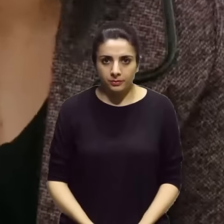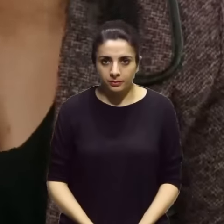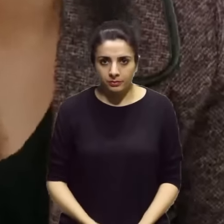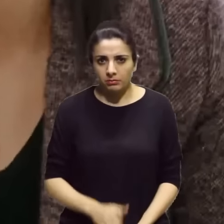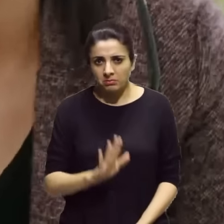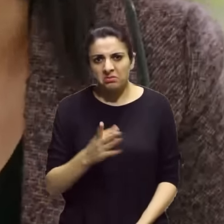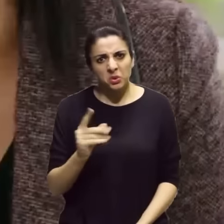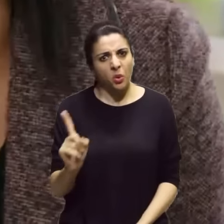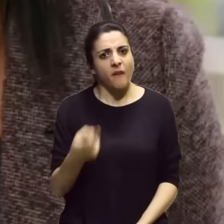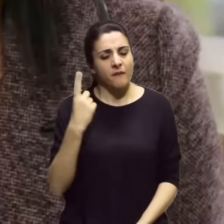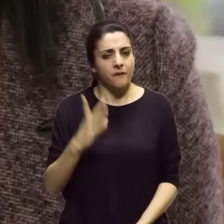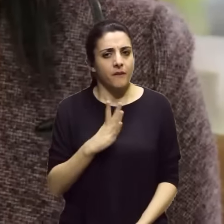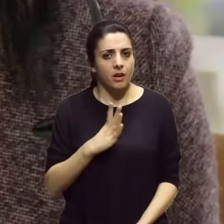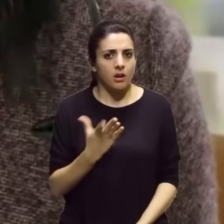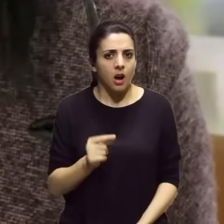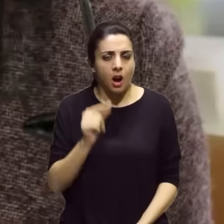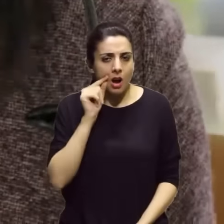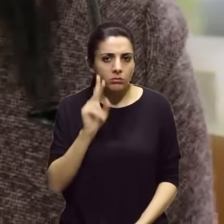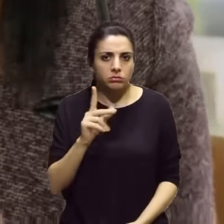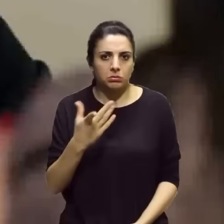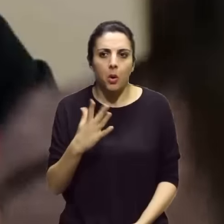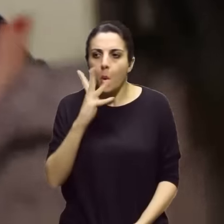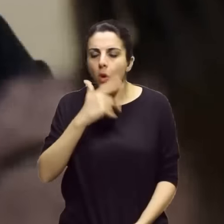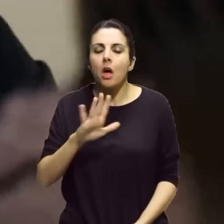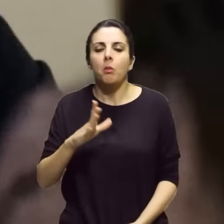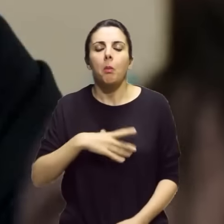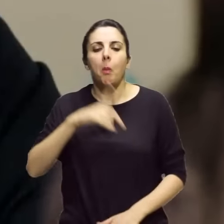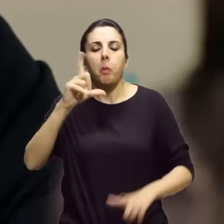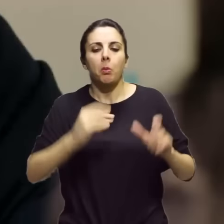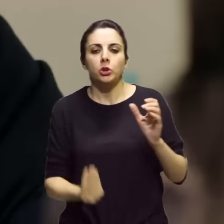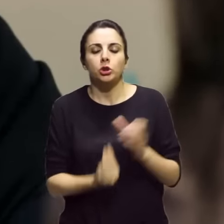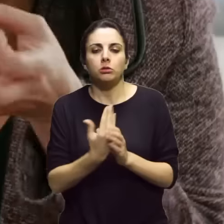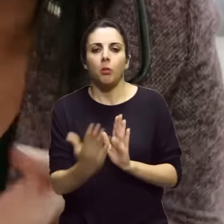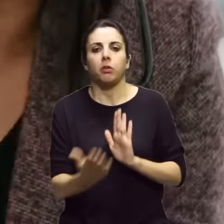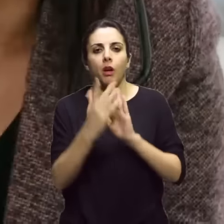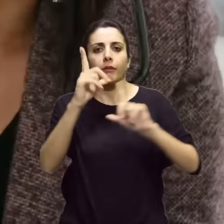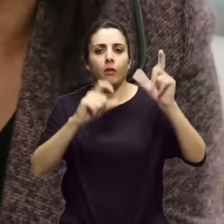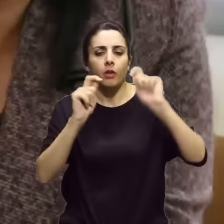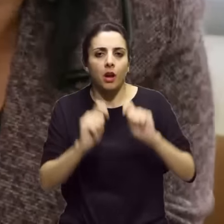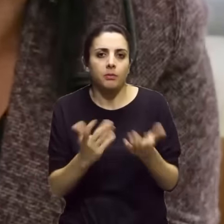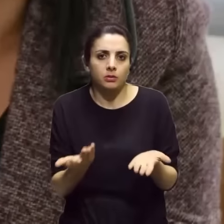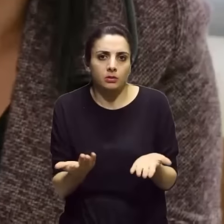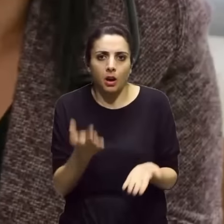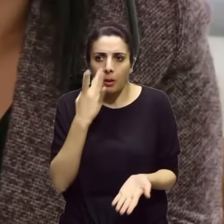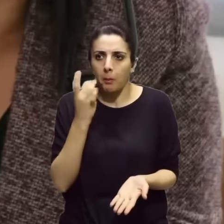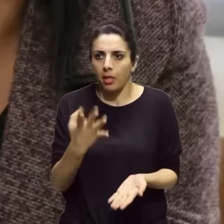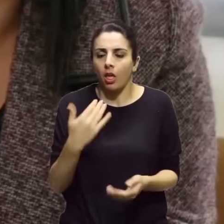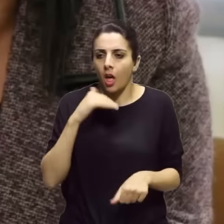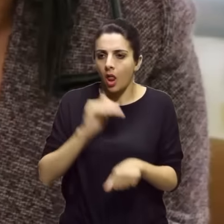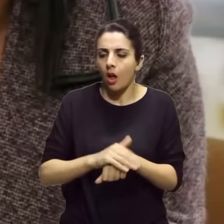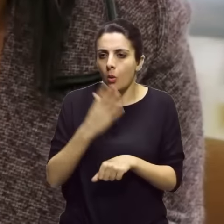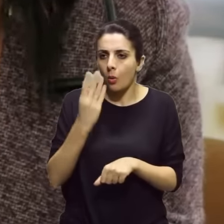Ya yine de bir acayipti Nail. Adam böyle çekinmedi. Pat diye karşımıza atlayıp çekti fotoğrafı. Yani kabak gibi yakalandı